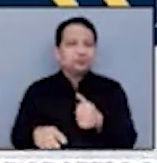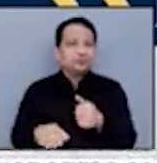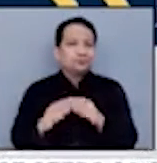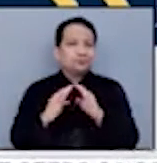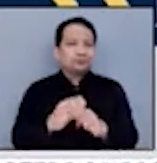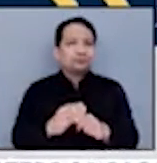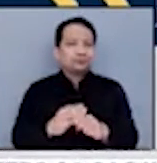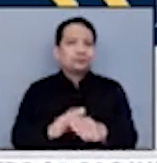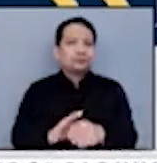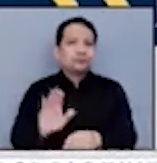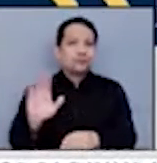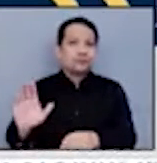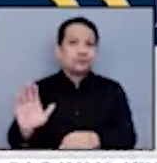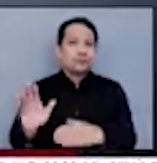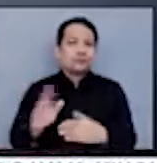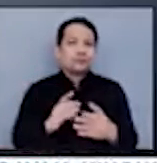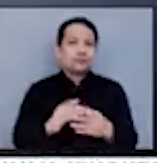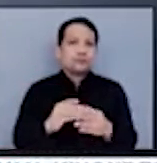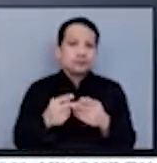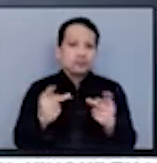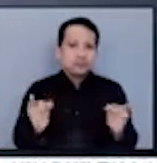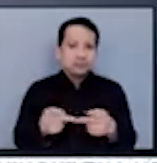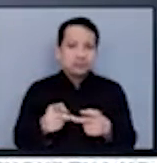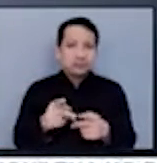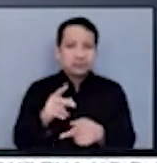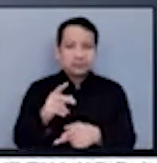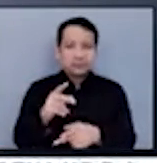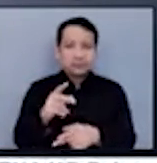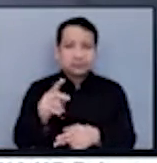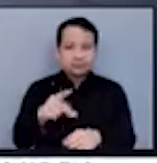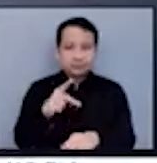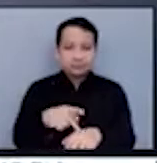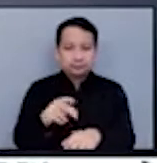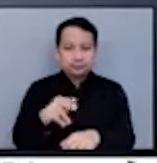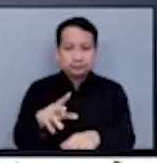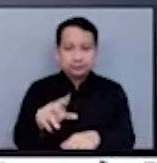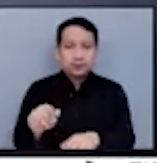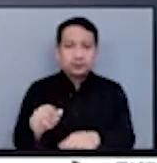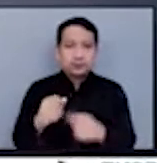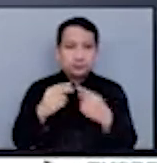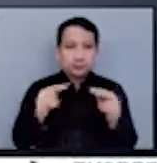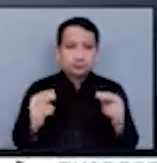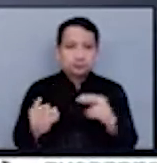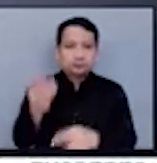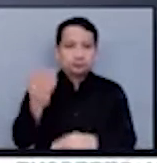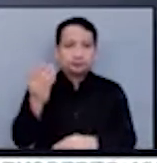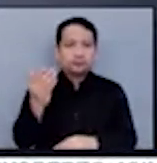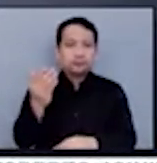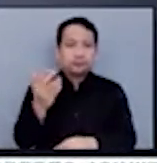Guard ang ruta ng Philippine Navy. Bea Bernardo para sa Morning Show ng Bayan, Rise and Shine, Pilipinas.